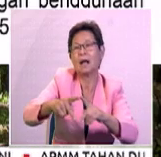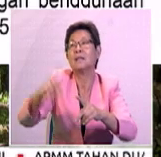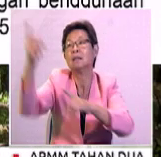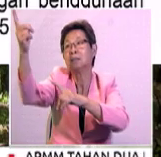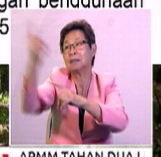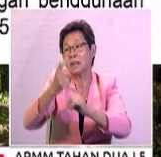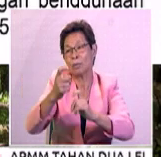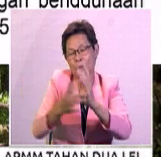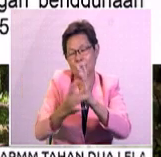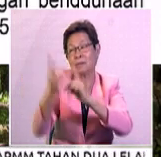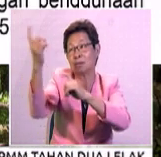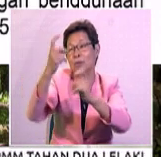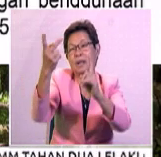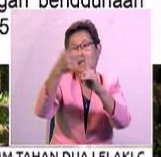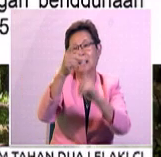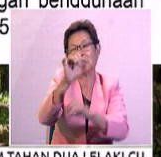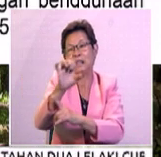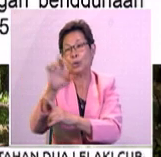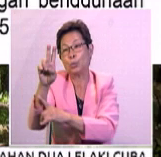EU.